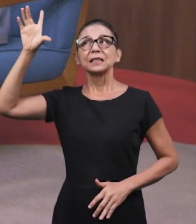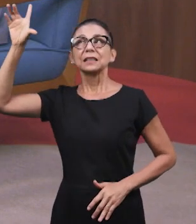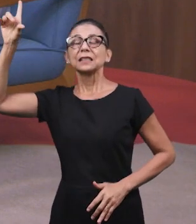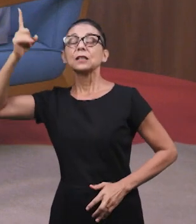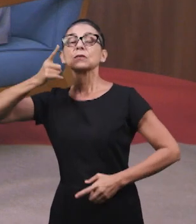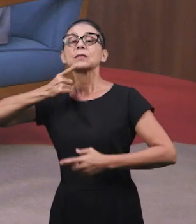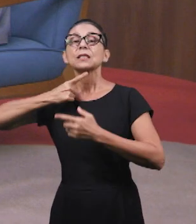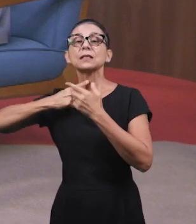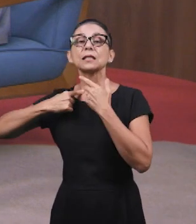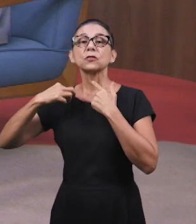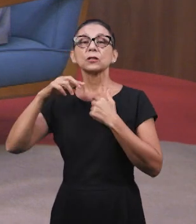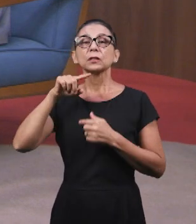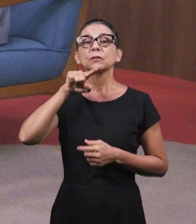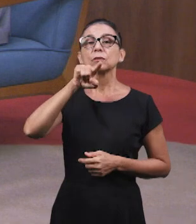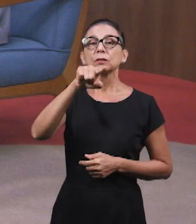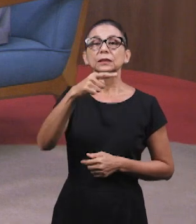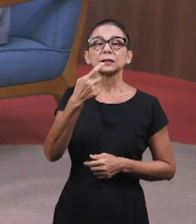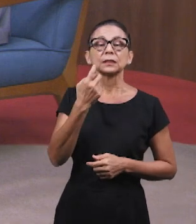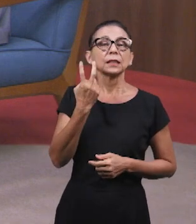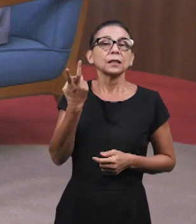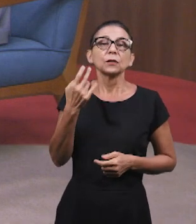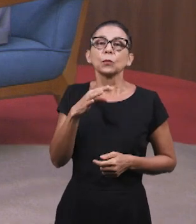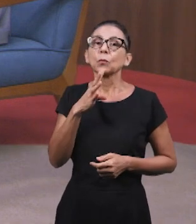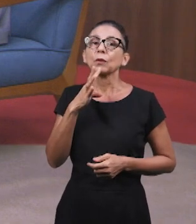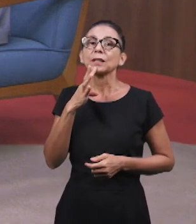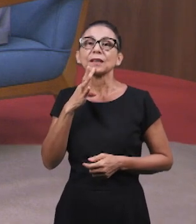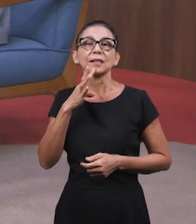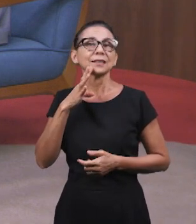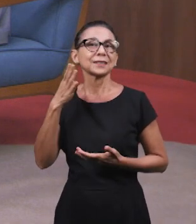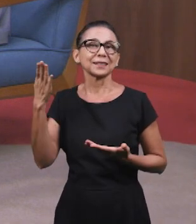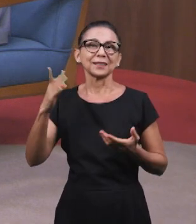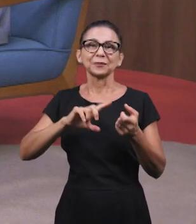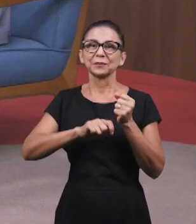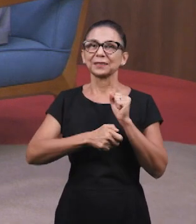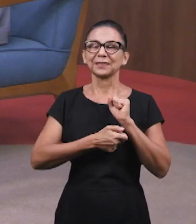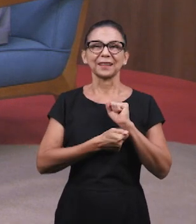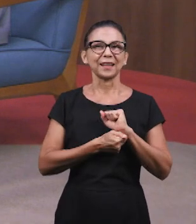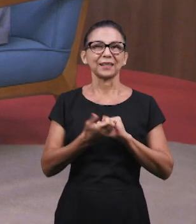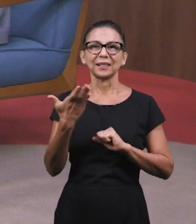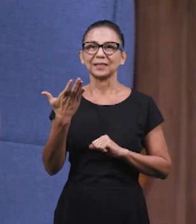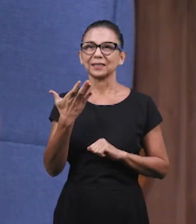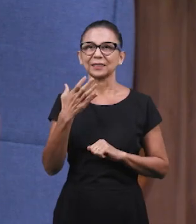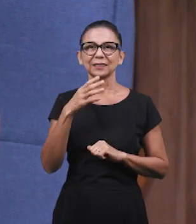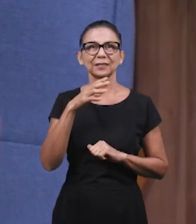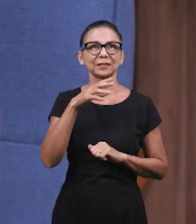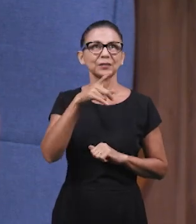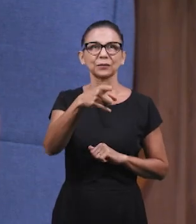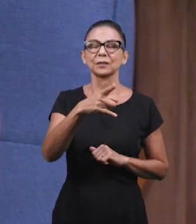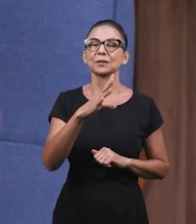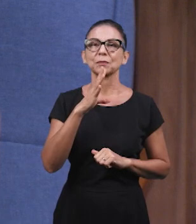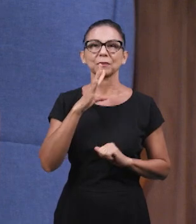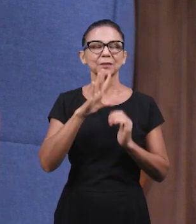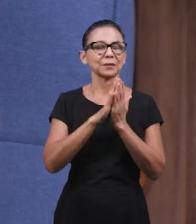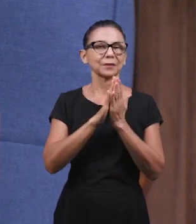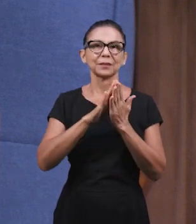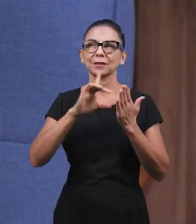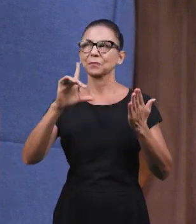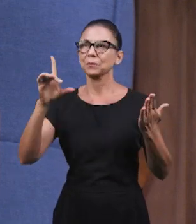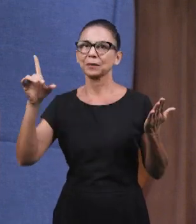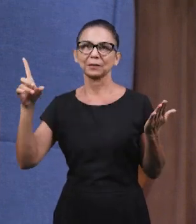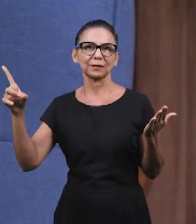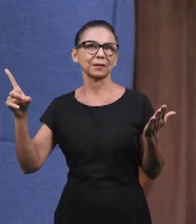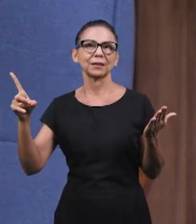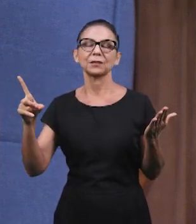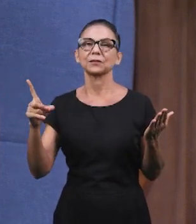connaisse. Il veut que vous connaissiez le mystère, la parole. Il veut que vous